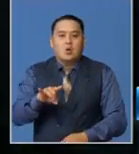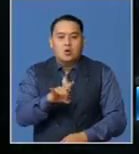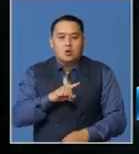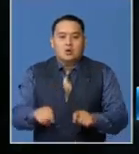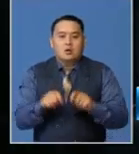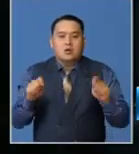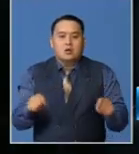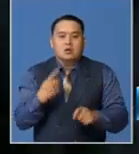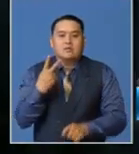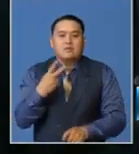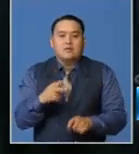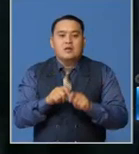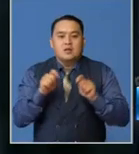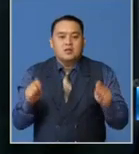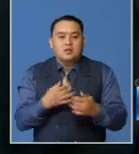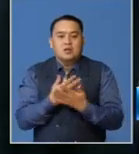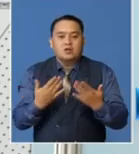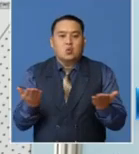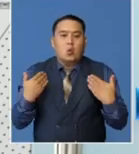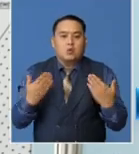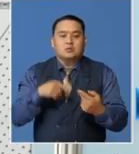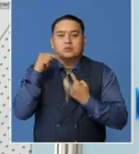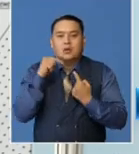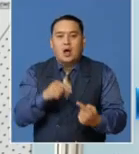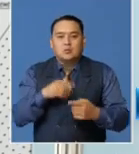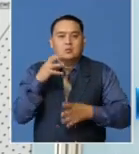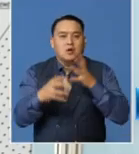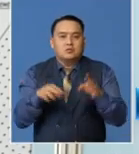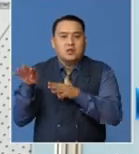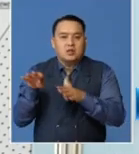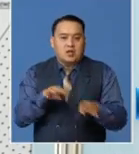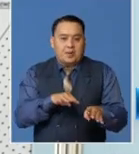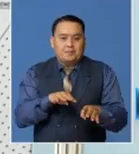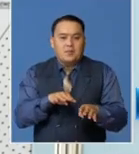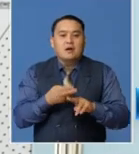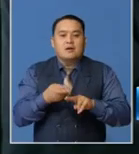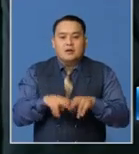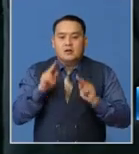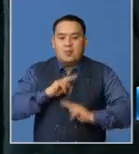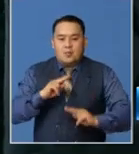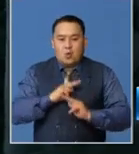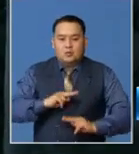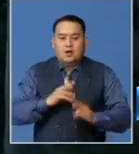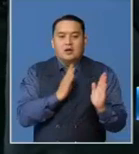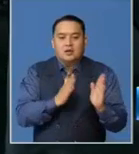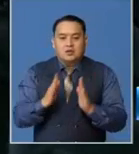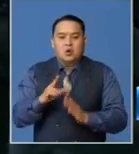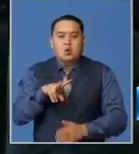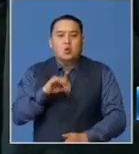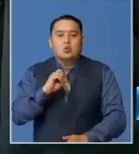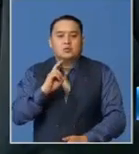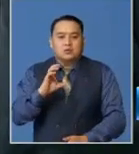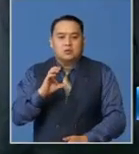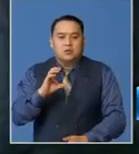распахнули свои двери несколько зон отдыха соответствующих всем мировым стандартам и работающем в режиме люкс как